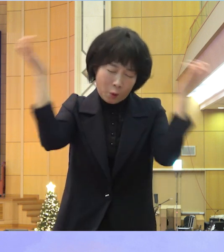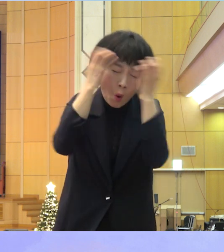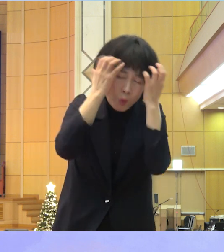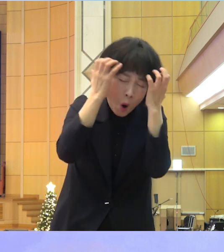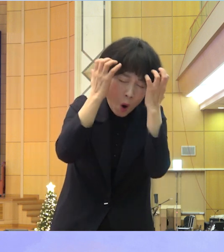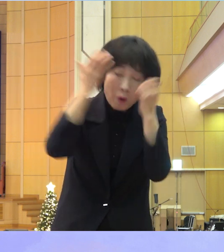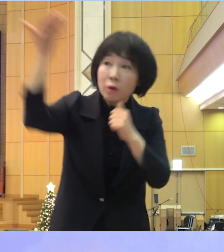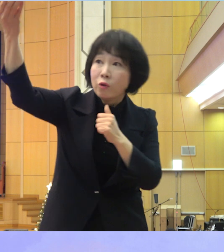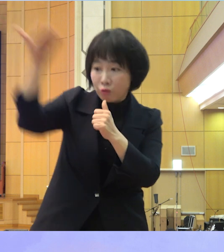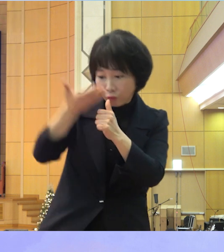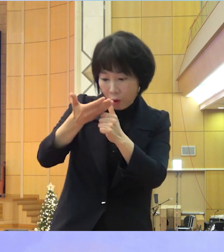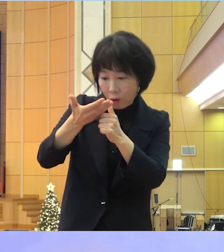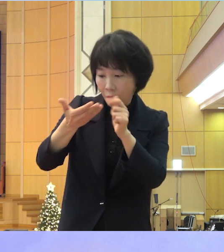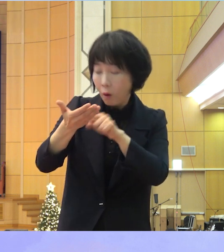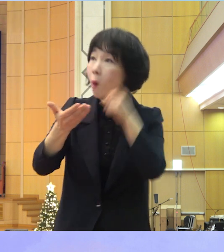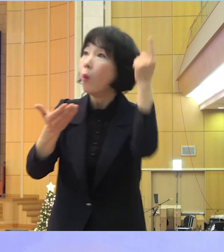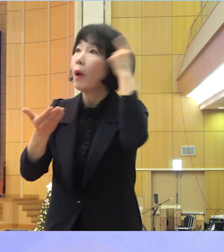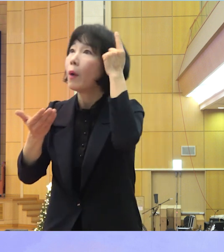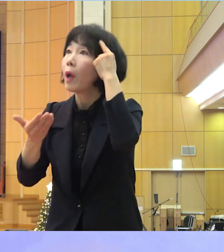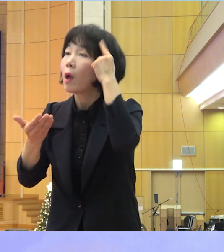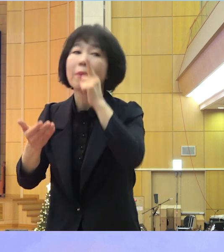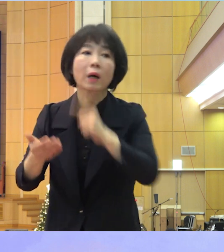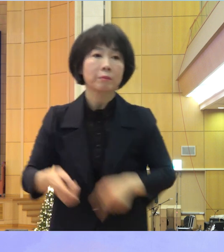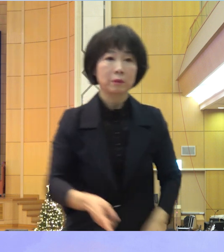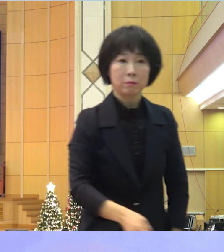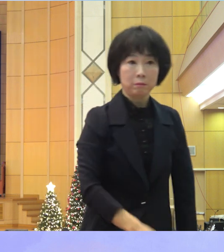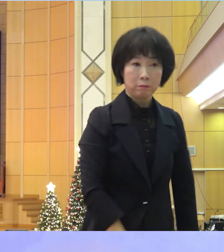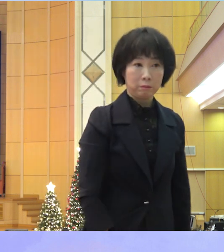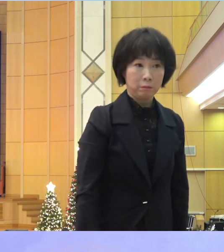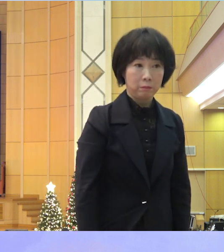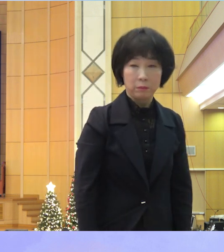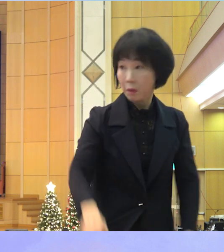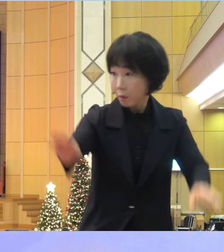고통, 여러분 죽음은요